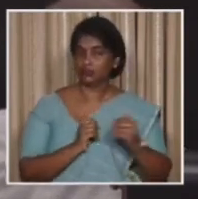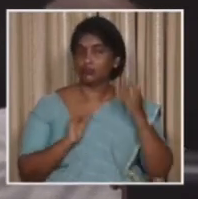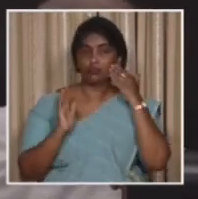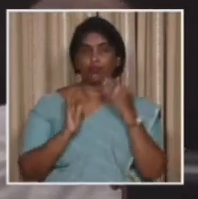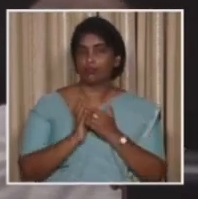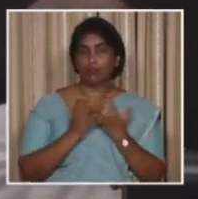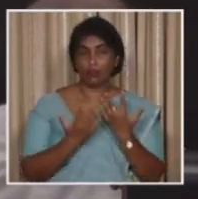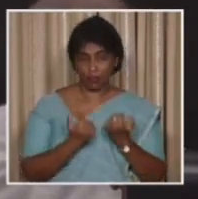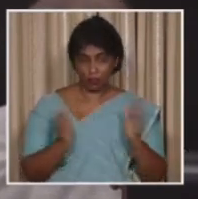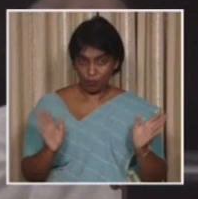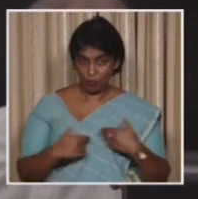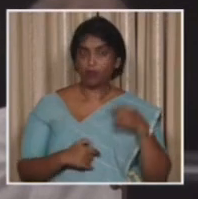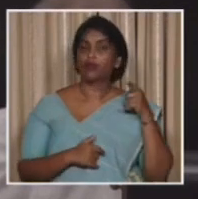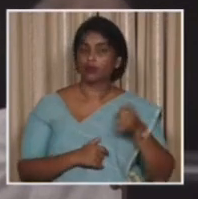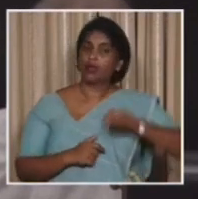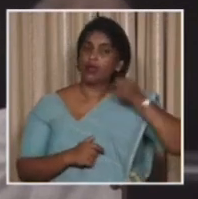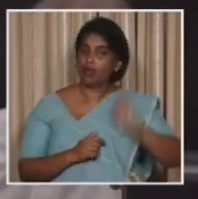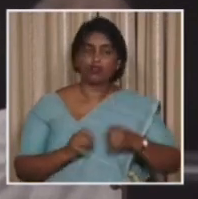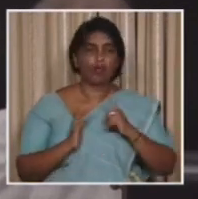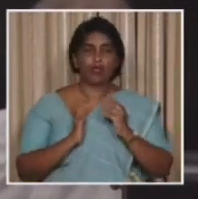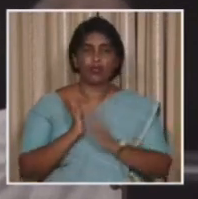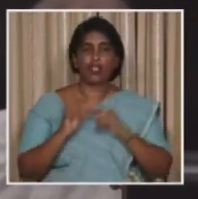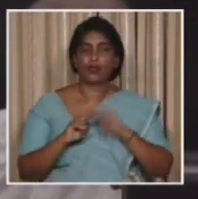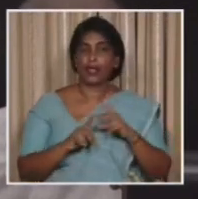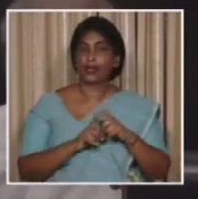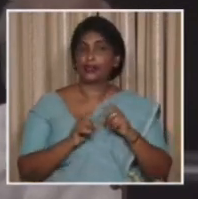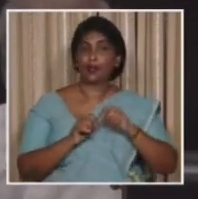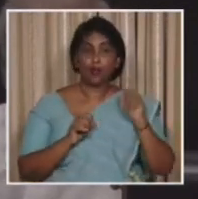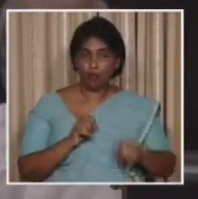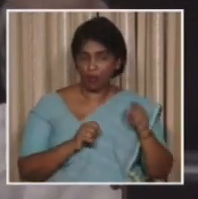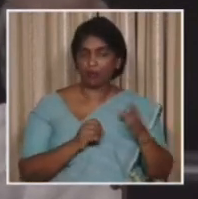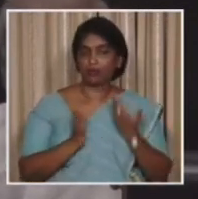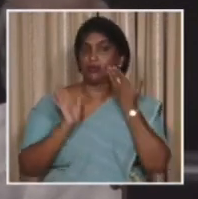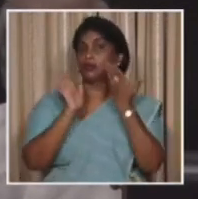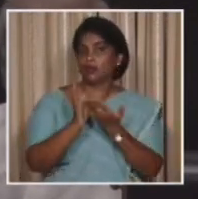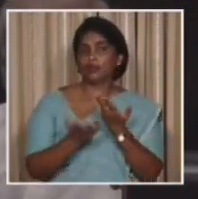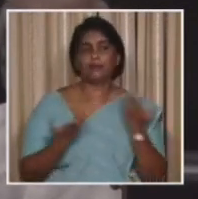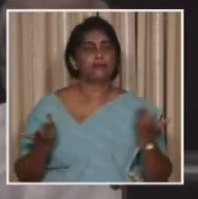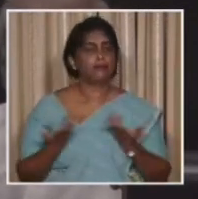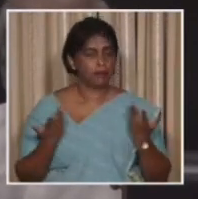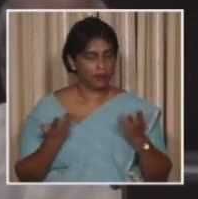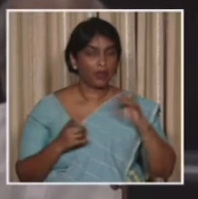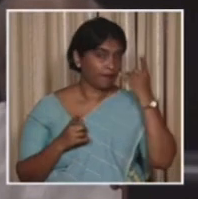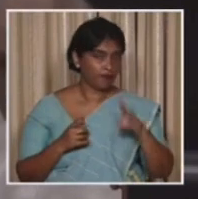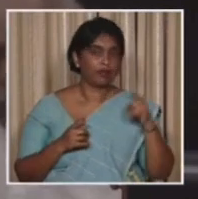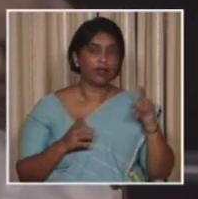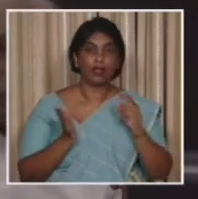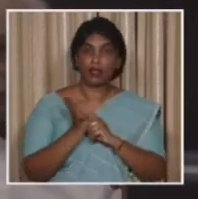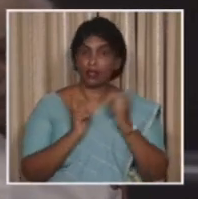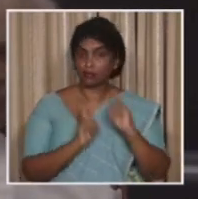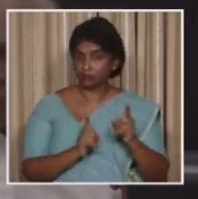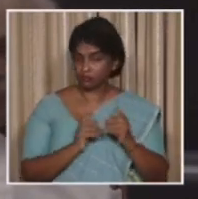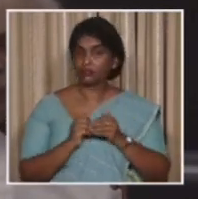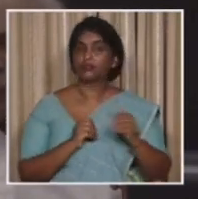තිරසරභාවය අත්කර ගන්නා තුරු එම එකඟතාවය IMF අධ්‍යක්ෂ මණ්ඩල වෙත ඉදිරිපත් කර නොහැකි බව. එබැවින් ණය